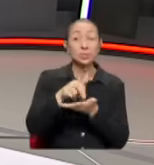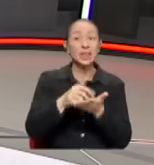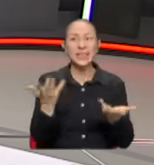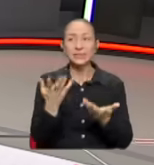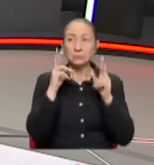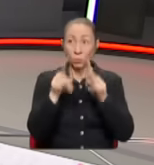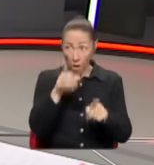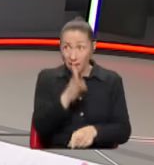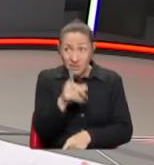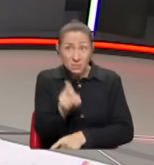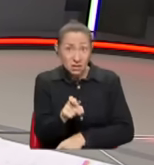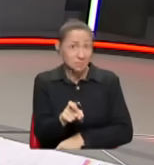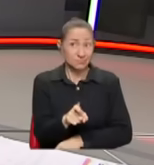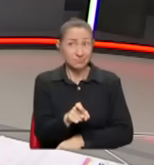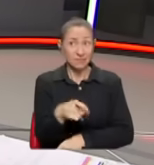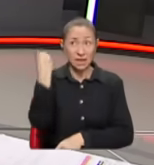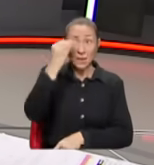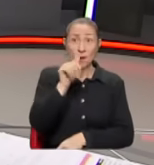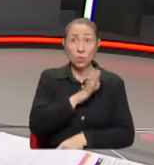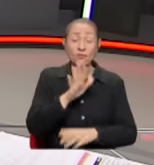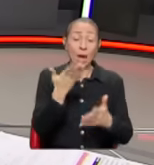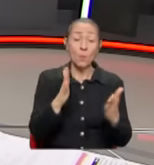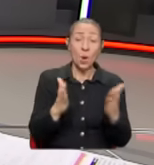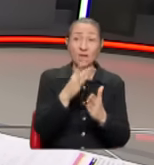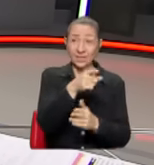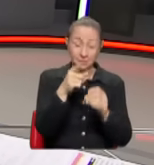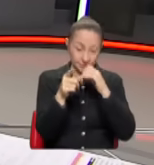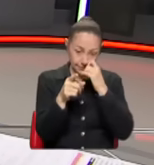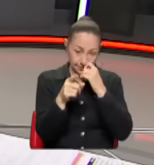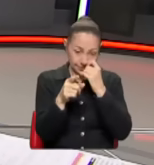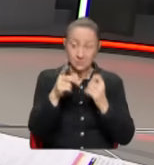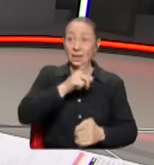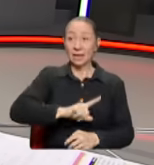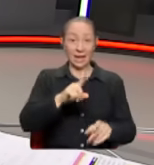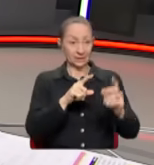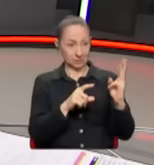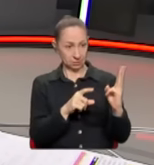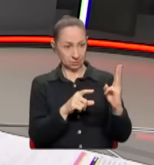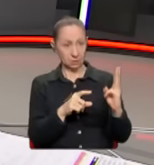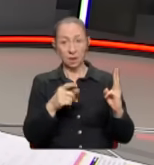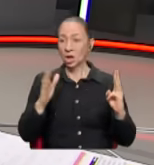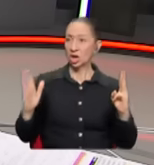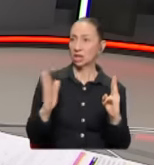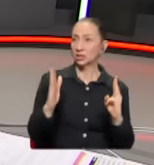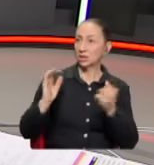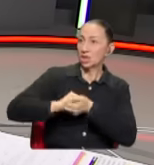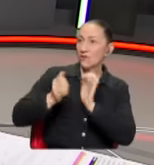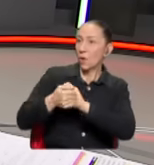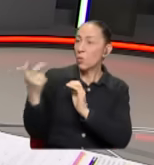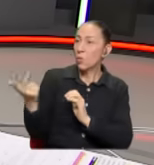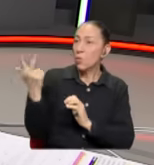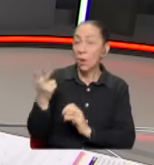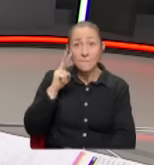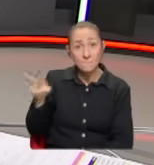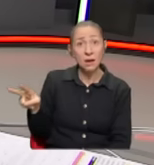adil bir yarışma. Şimdi Ekrem İmamoğlu'nun veya muhalefet adaylarının karşısındaki ittifaka bir bakar mısınız?